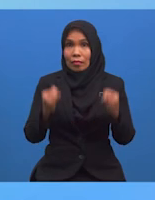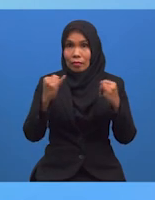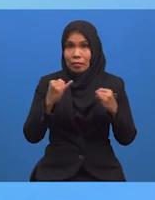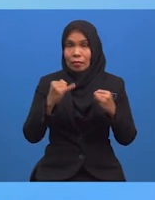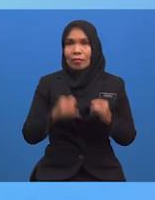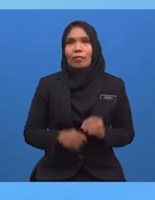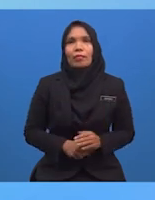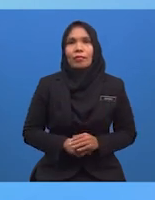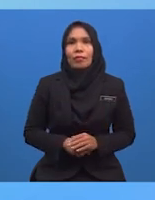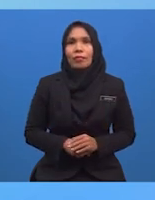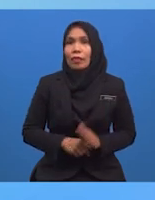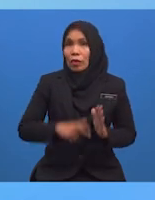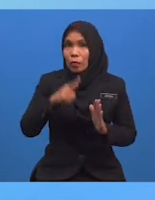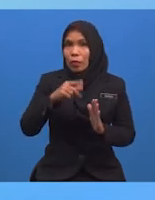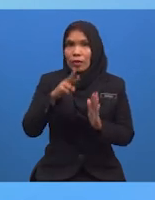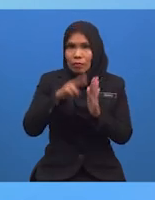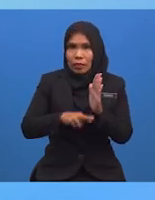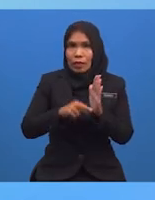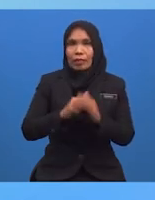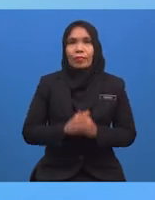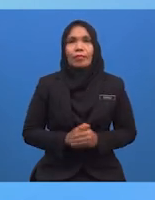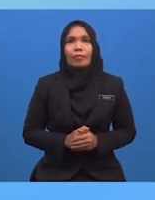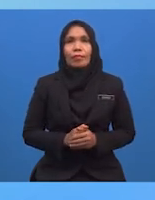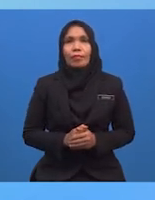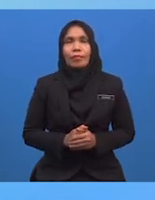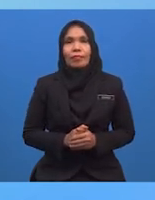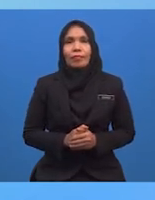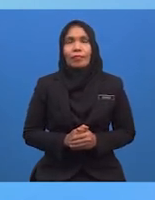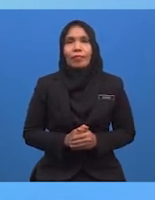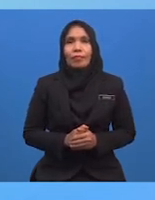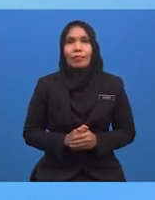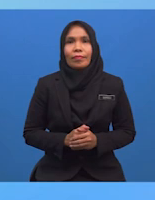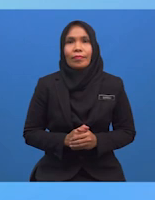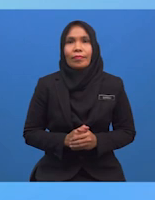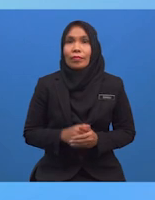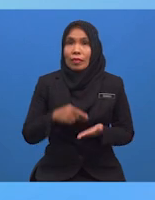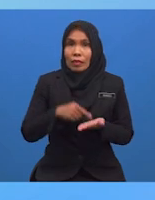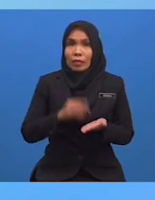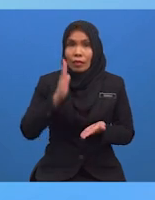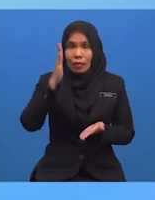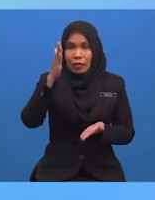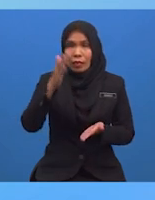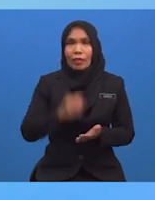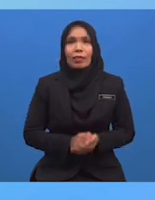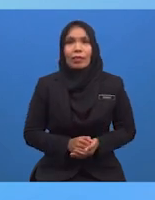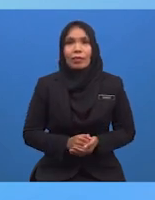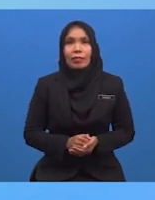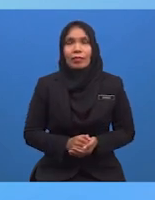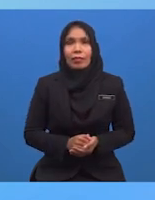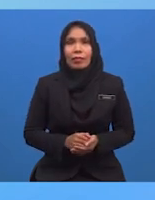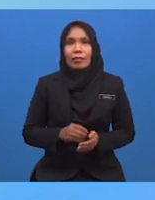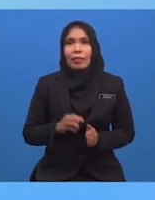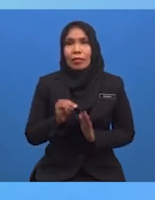harga, maka pendapatan ekspor negara akan bertambah dan ini akan memperbaiki